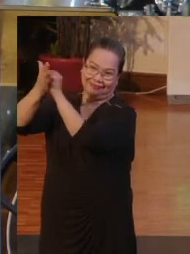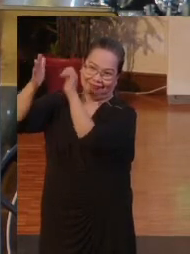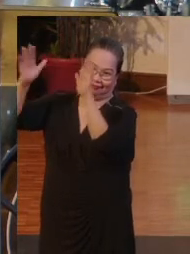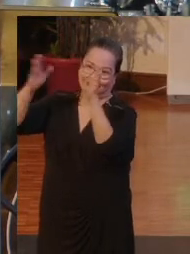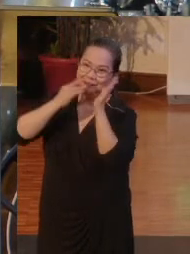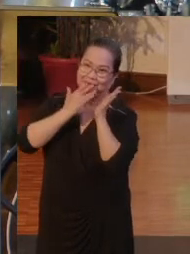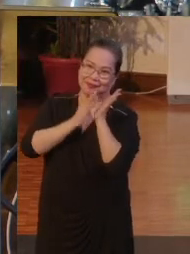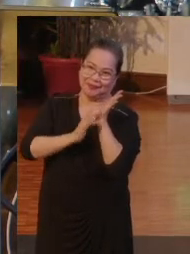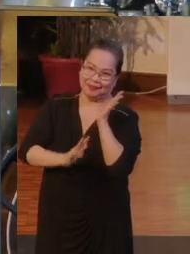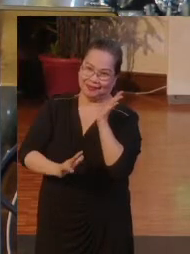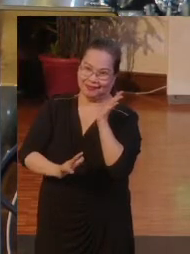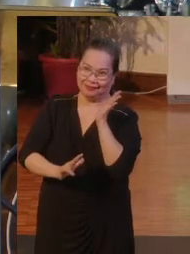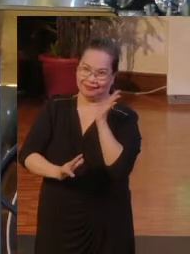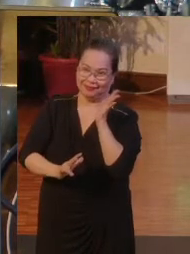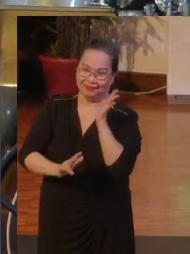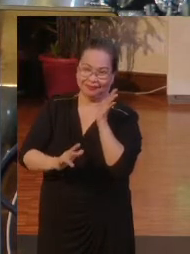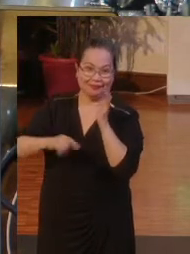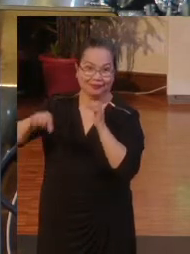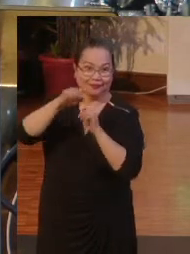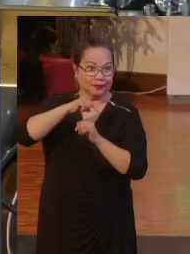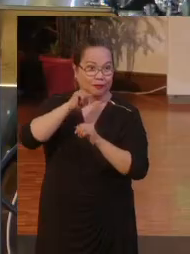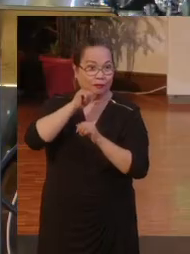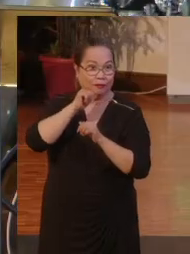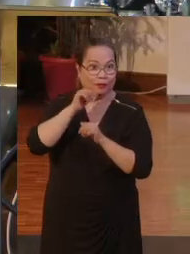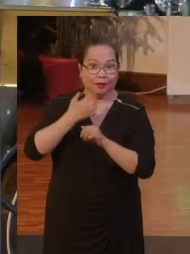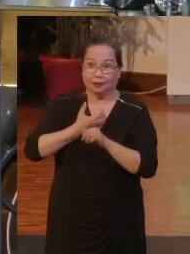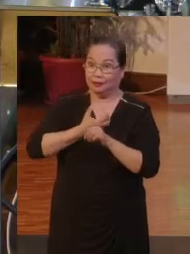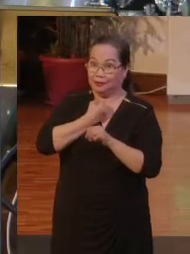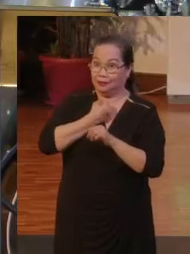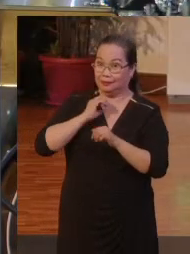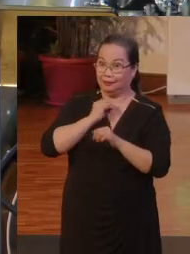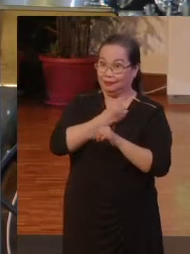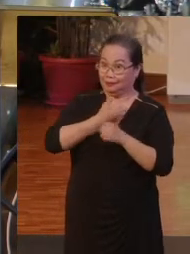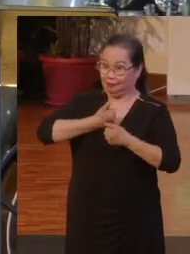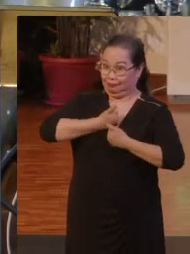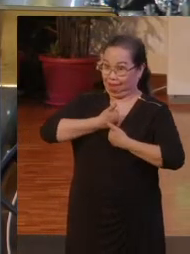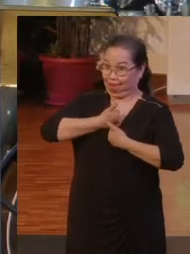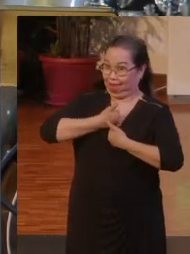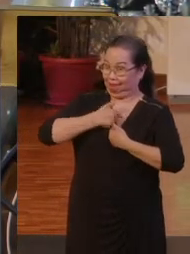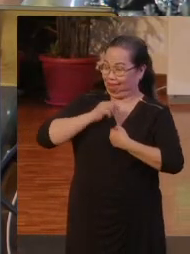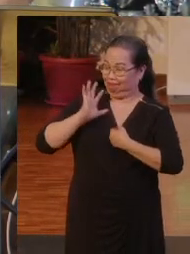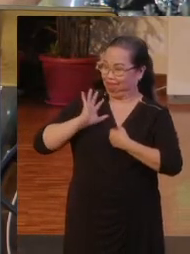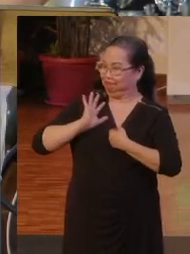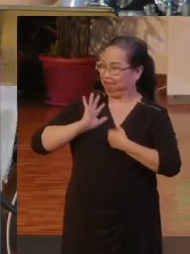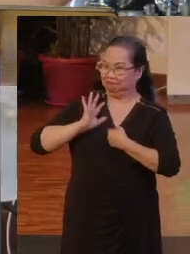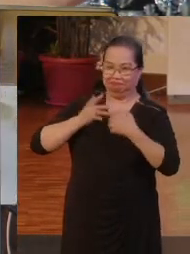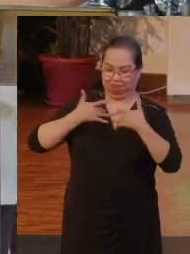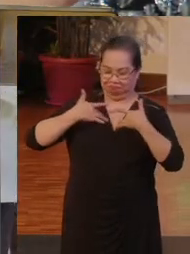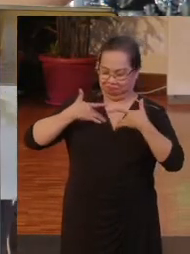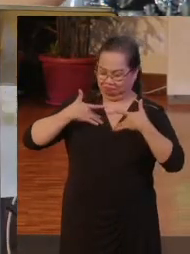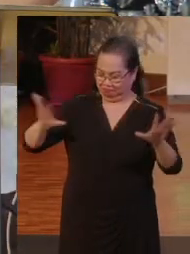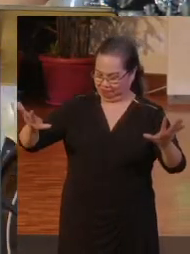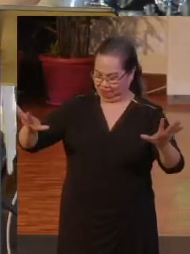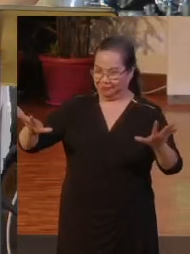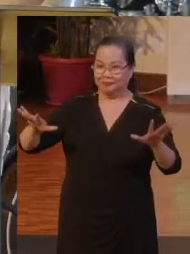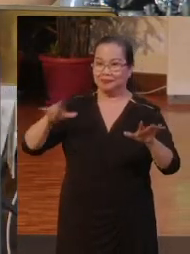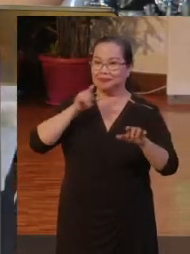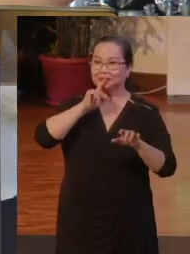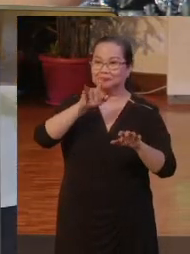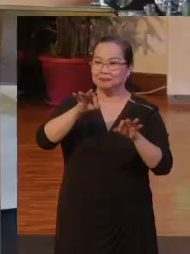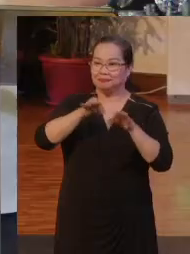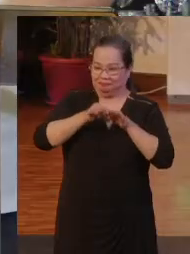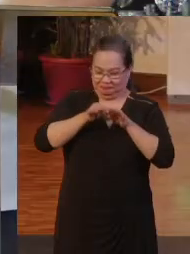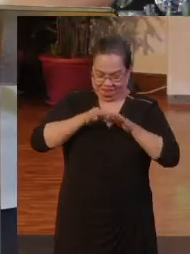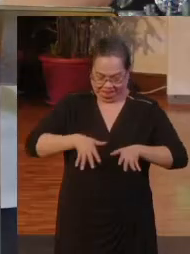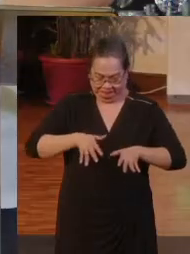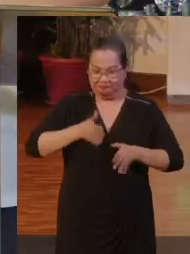dugo. Tayo po ay hindi natin pag-aari ang ating sarili. Wala na po ang ating sarili. Tinalikuran